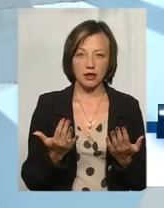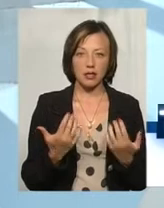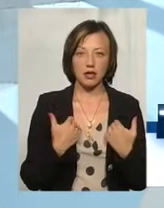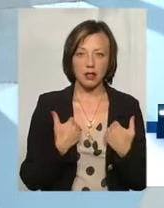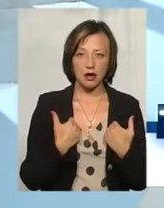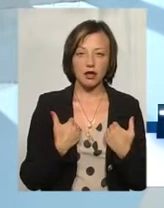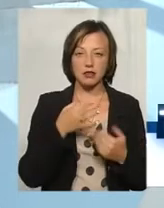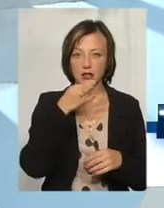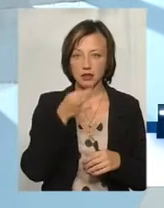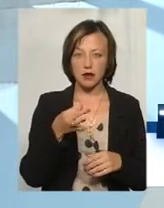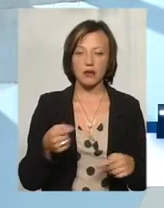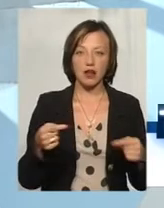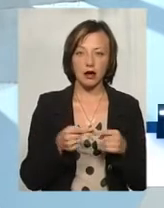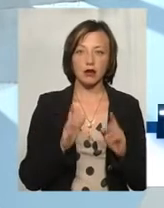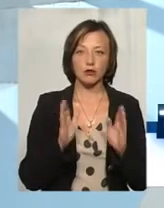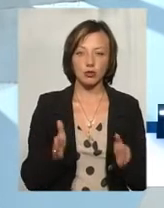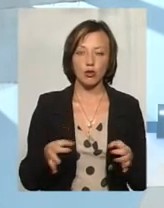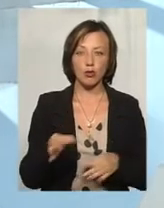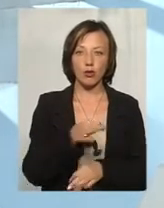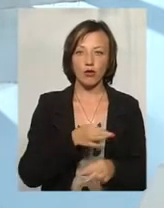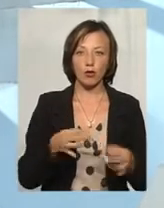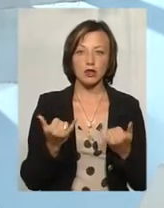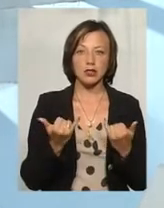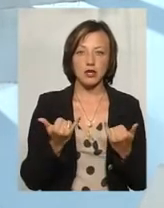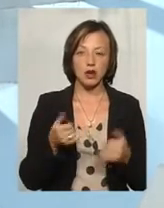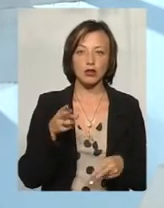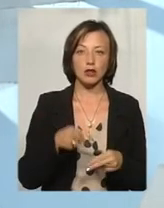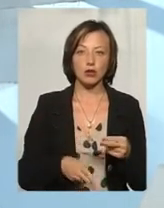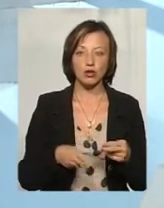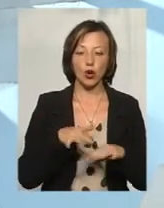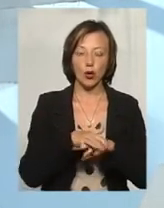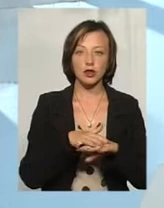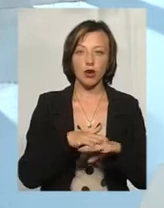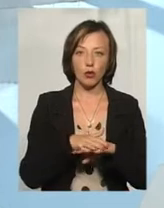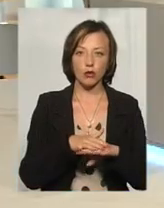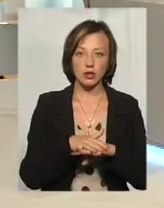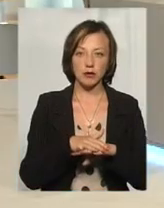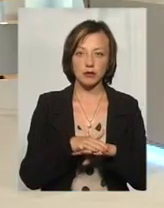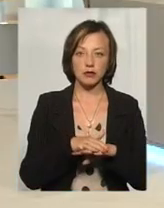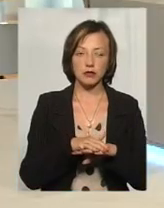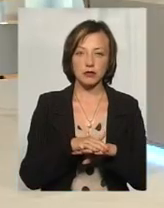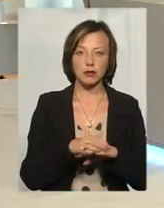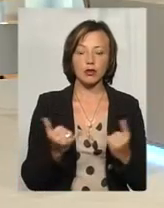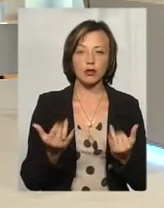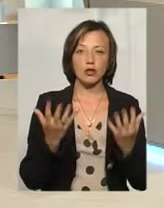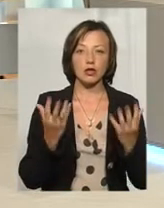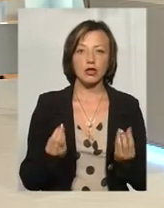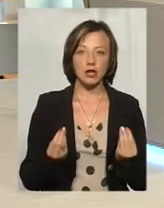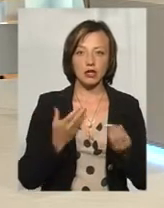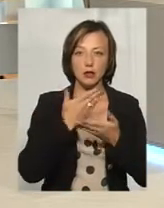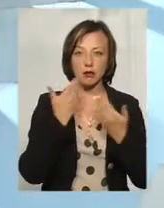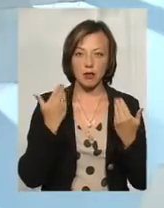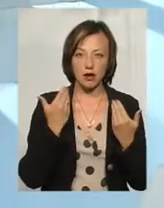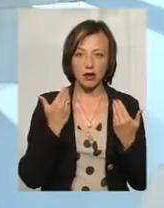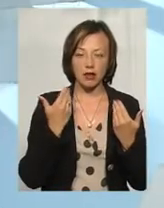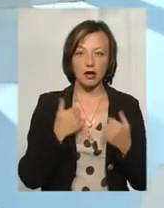ж сказав, що якраз буде обговорення, зараз йдуть остаточні розрахунки, їх на сьогоднішній день немає,